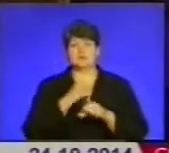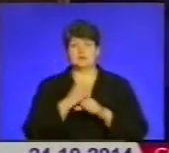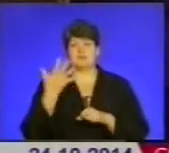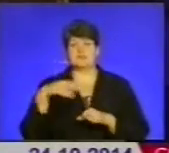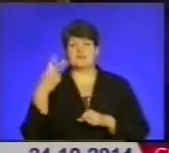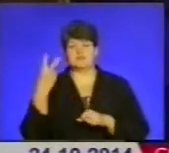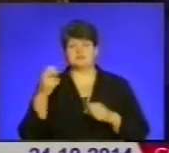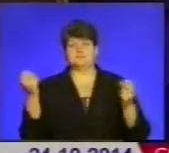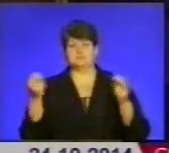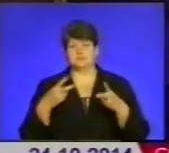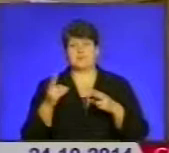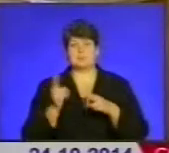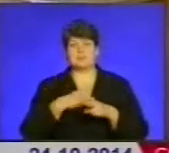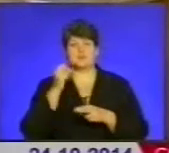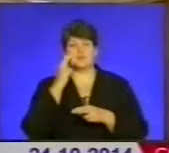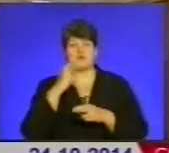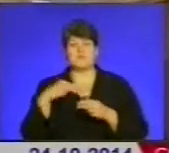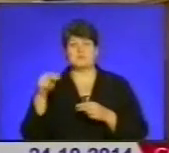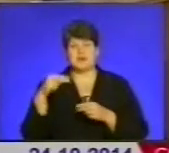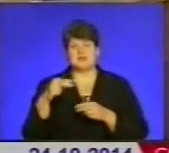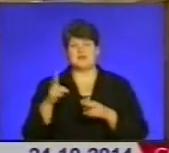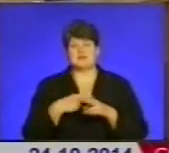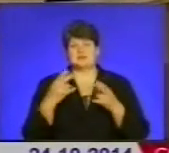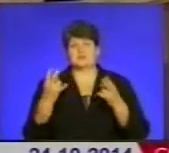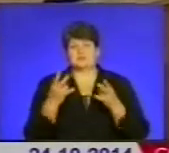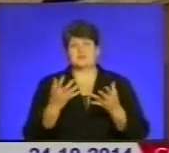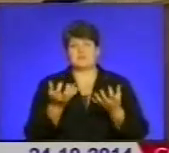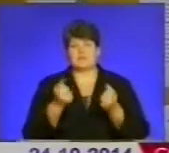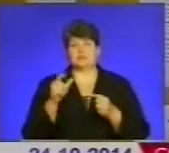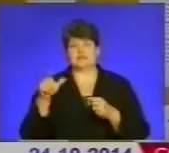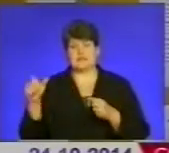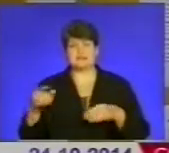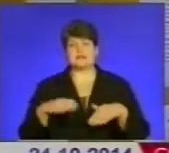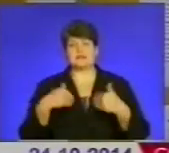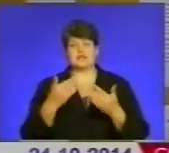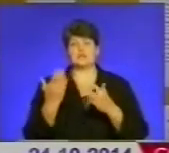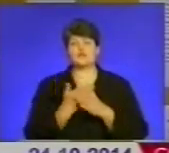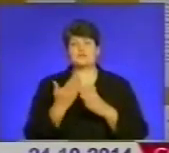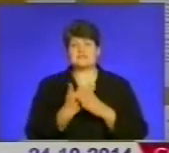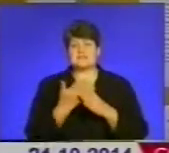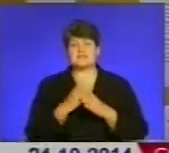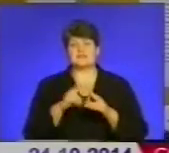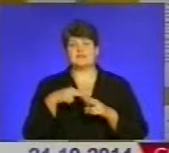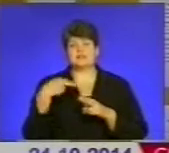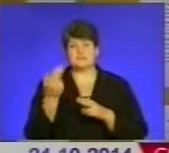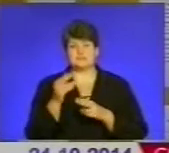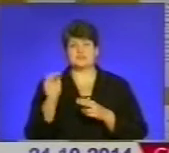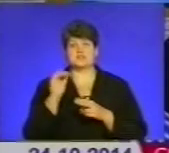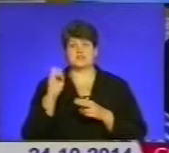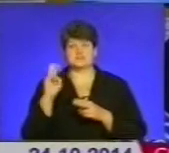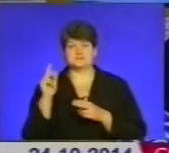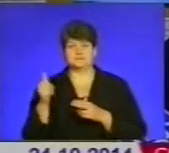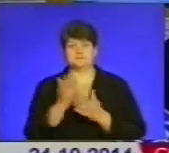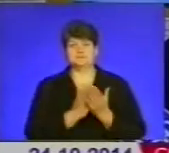фахівці. Без обідньої перерви і за потреби у неробочий час приймають людей. За призначенням субсидій для відшкодування витрат на оплату житлово-комунальних